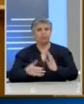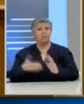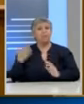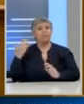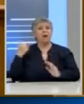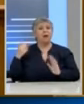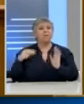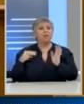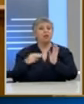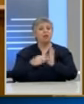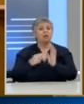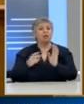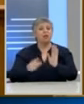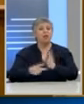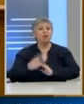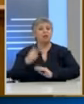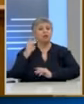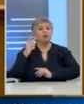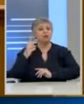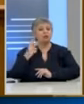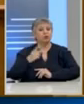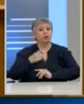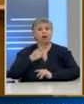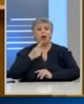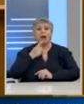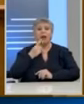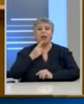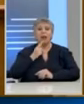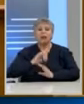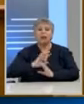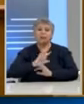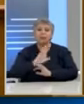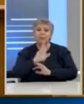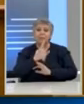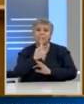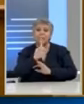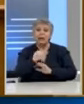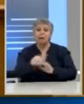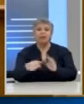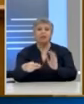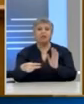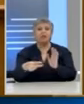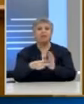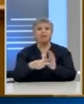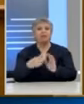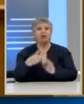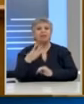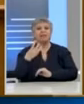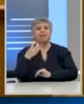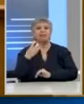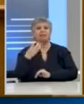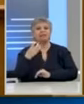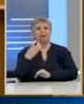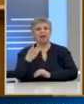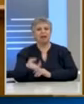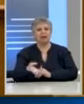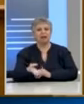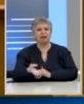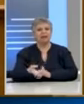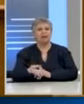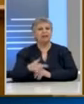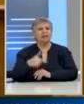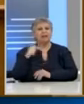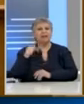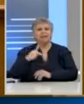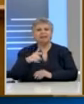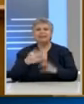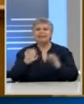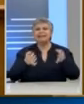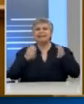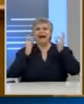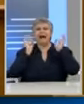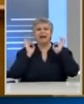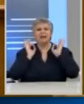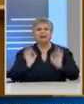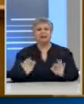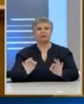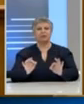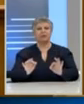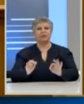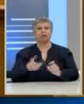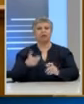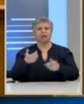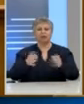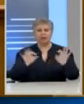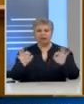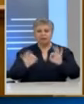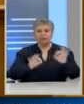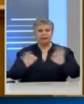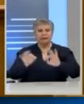για πλεονάσματα μέχρι το 2030 μέσης τιμής 4%. Ποια ακριβώς ήταν η στρατηγική σας για το χρέος όταν υπογράφατε αυτά